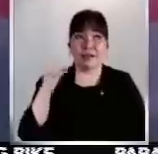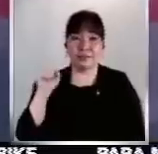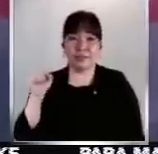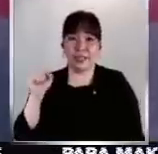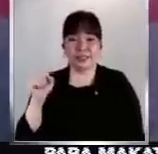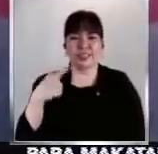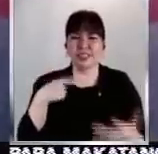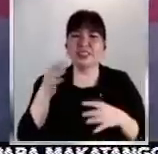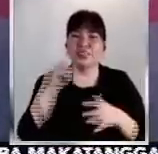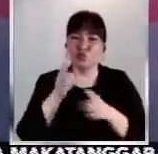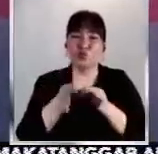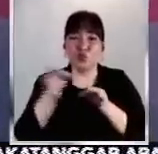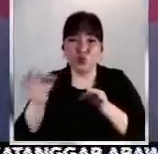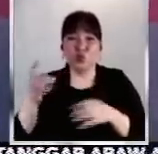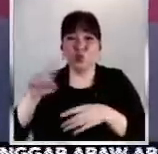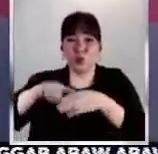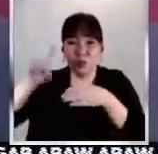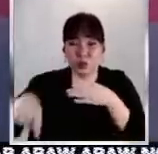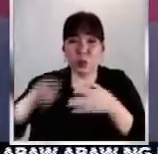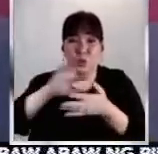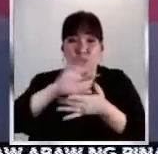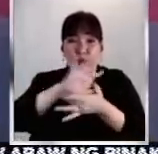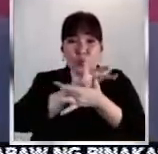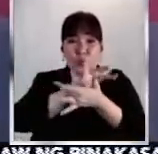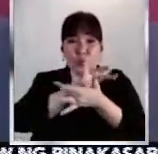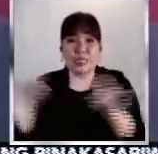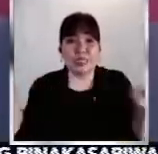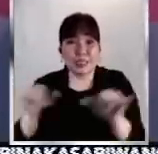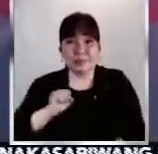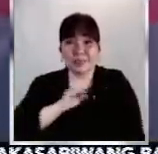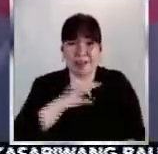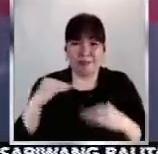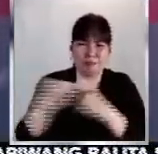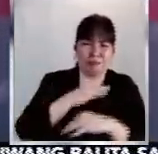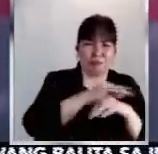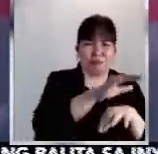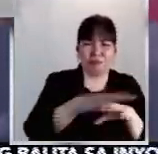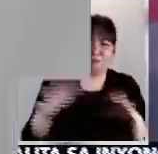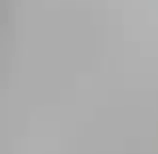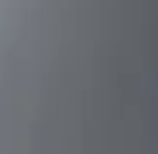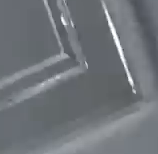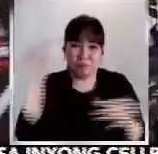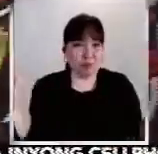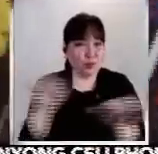mga COVID test result dahil pati staff ng laboratorio ay nagkakasakit na rin. Nakatutok si Leigh Alvin.